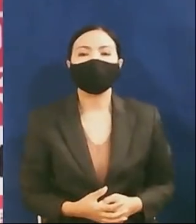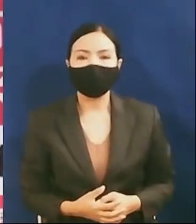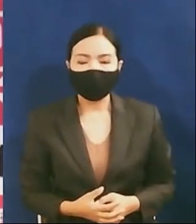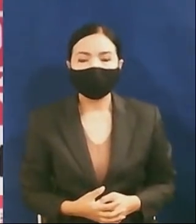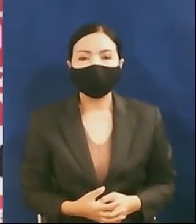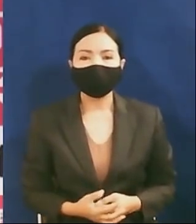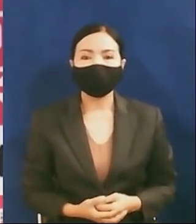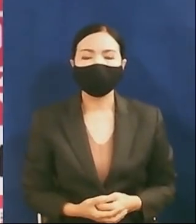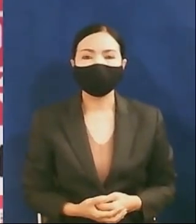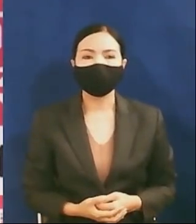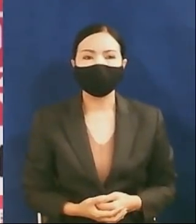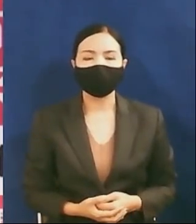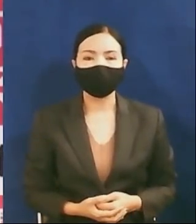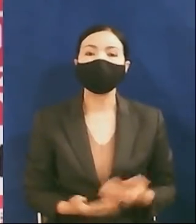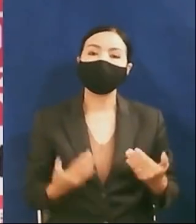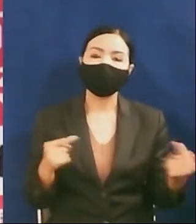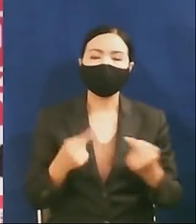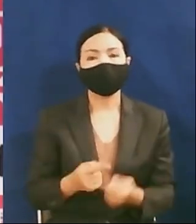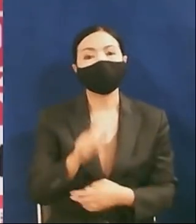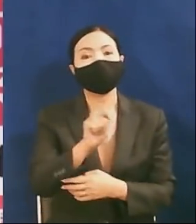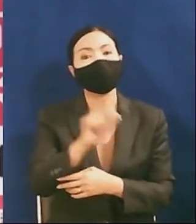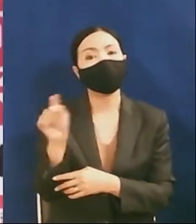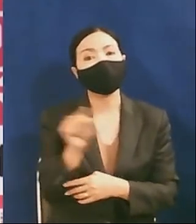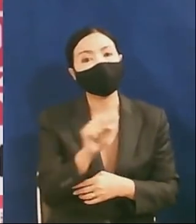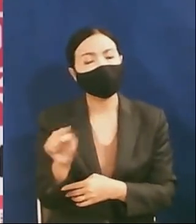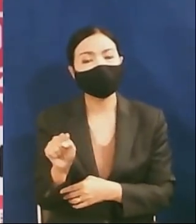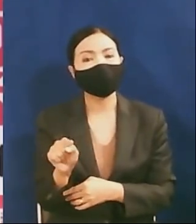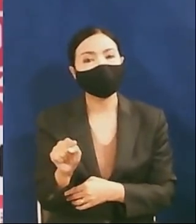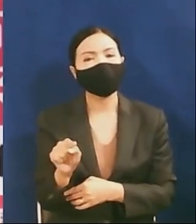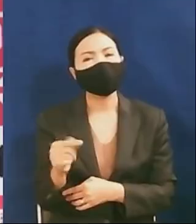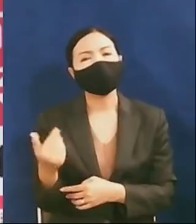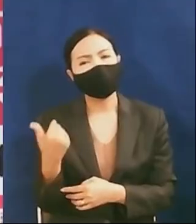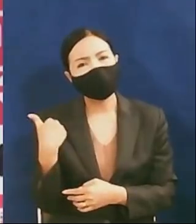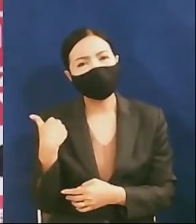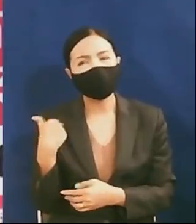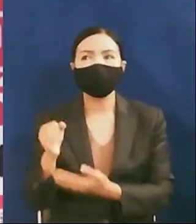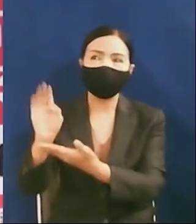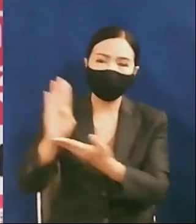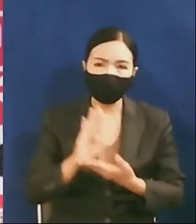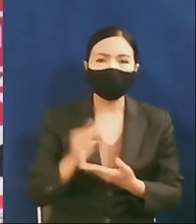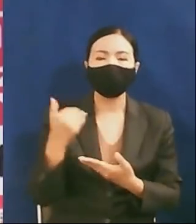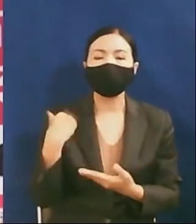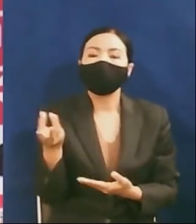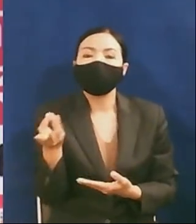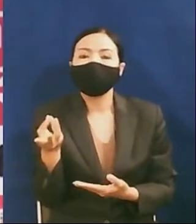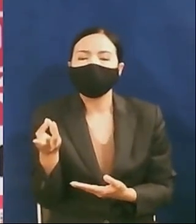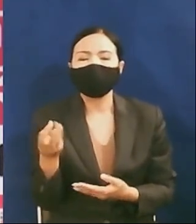ข้อจำกัดในเรื่องของ AstraZeneca นะครับที่มีปริมาณที่ได้รับการส่งมอบอยู่ได้ไม่สูงนักเนี่ยนะครับก็